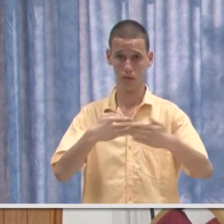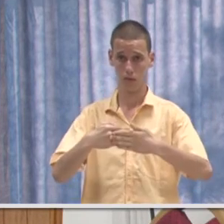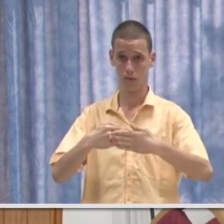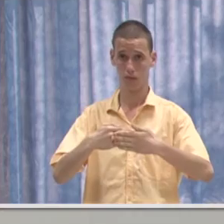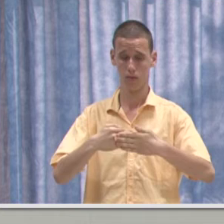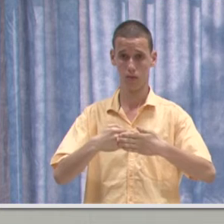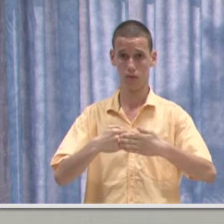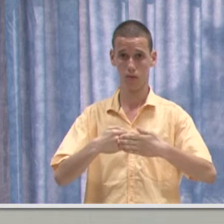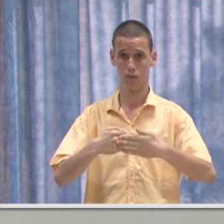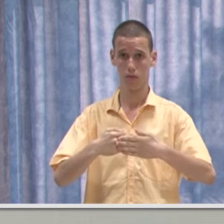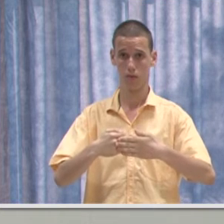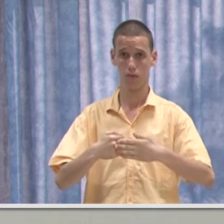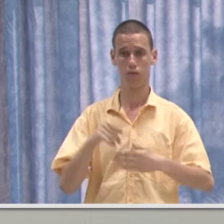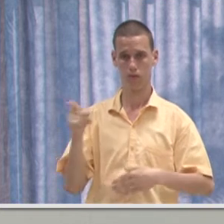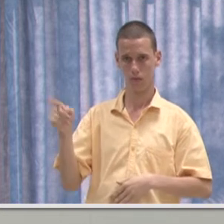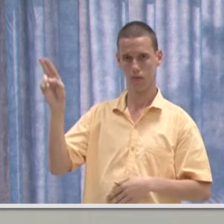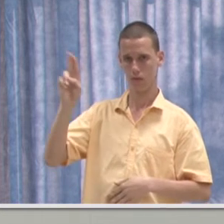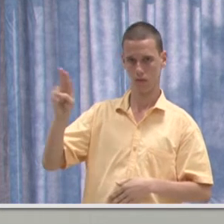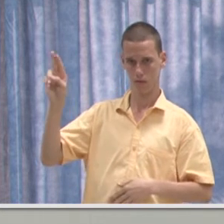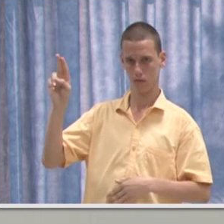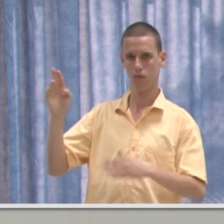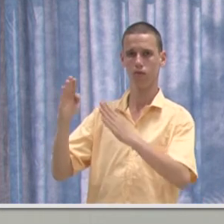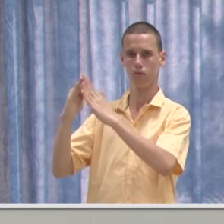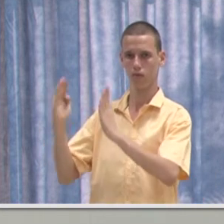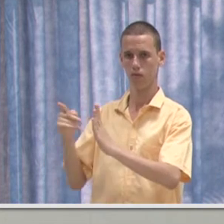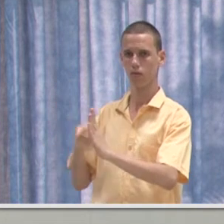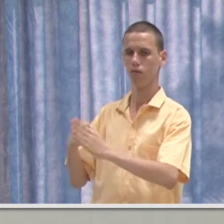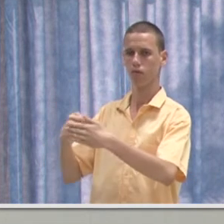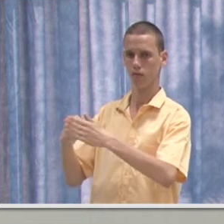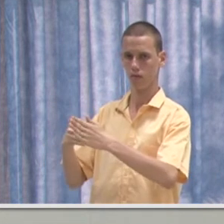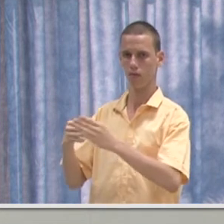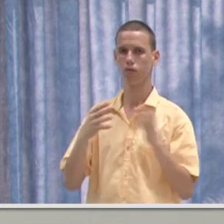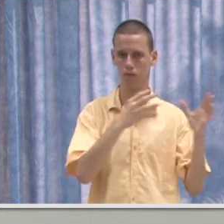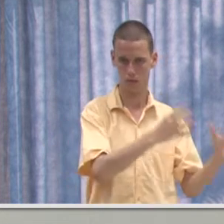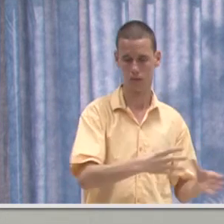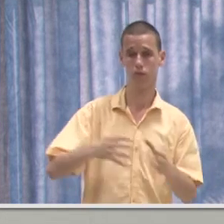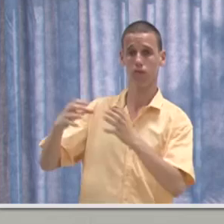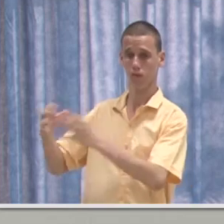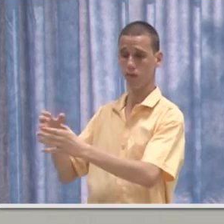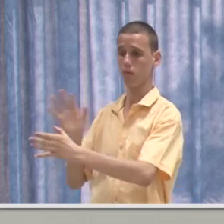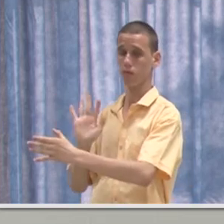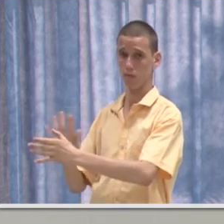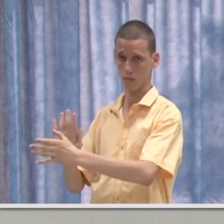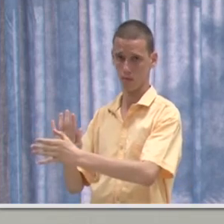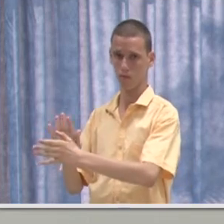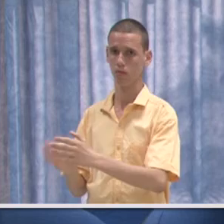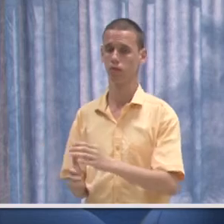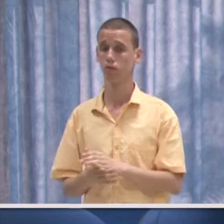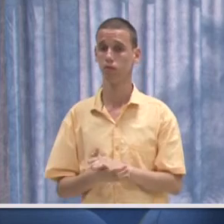N'a pas des dernières questions, n'a pas une question contre Shirley après contre Clive. On parle un petit peu de la